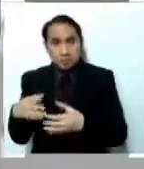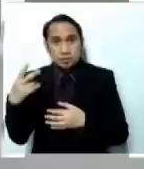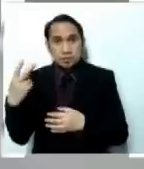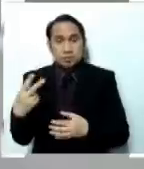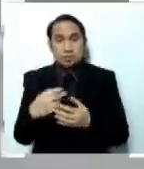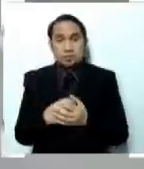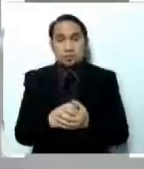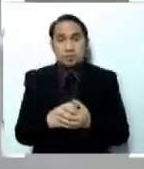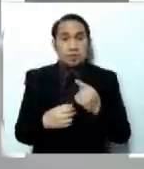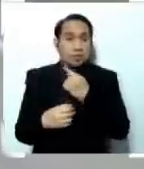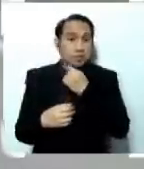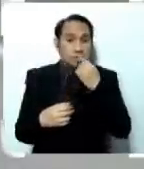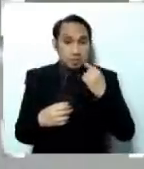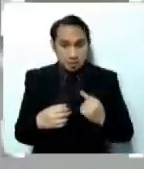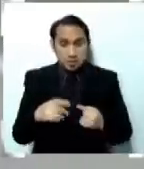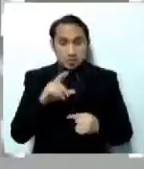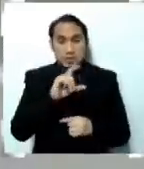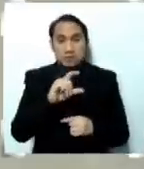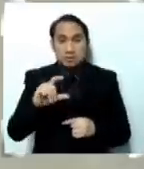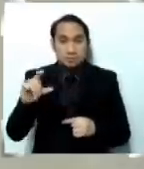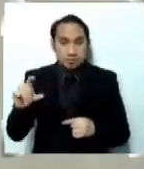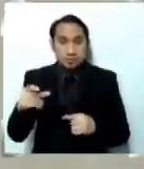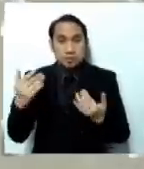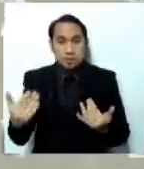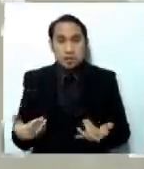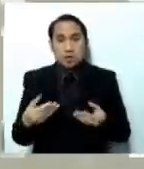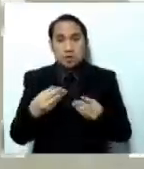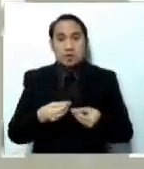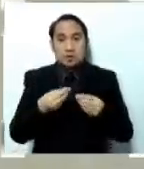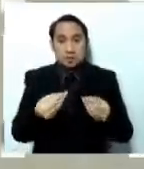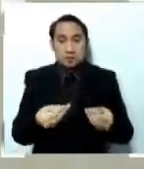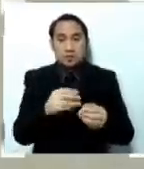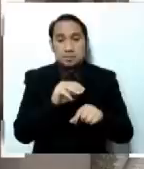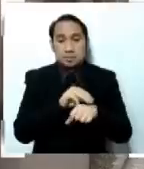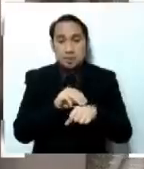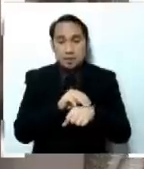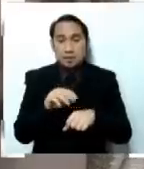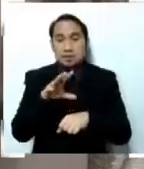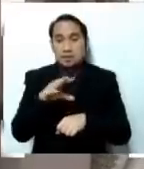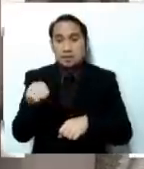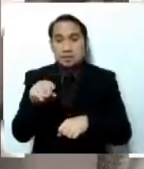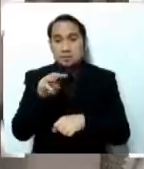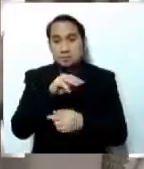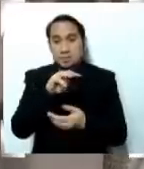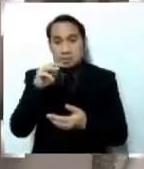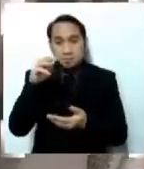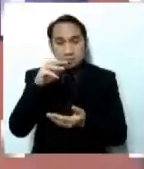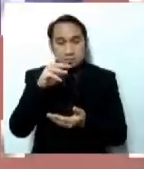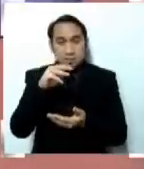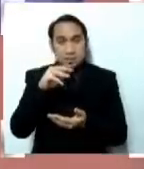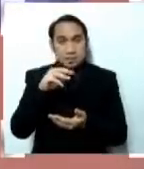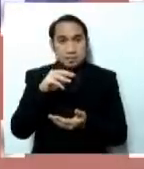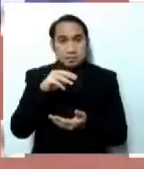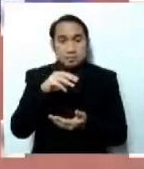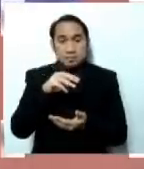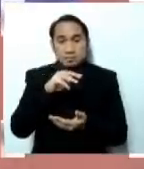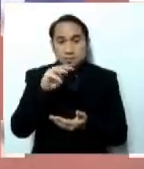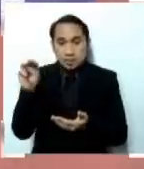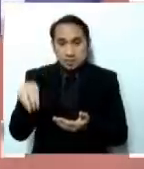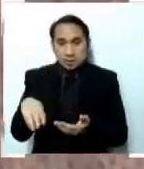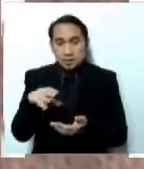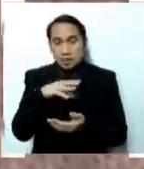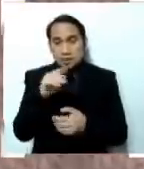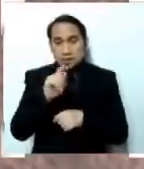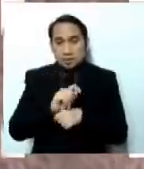Gamaleya Institute ng Russia ay ipapamahagi sa Makati, Maynila, Muntinlupa, Paranaque at Taguig. Pantay-pantay na